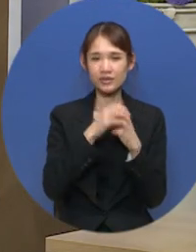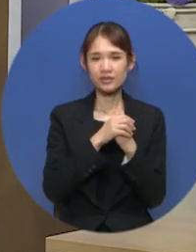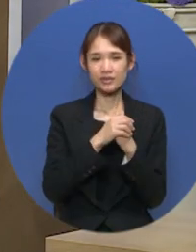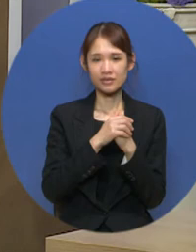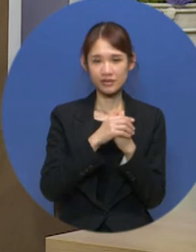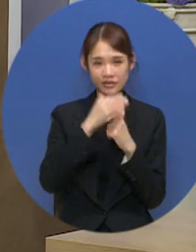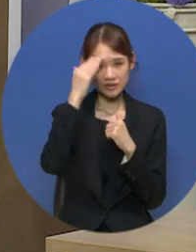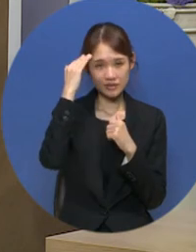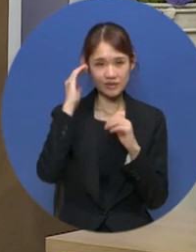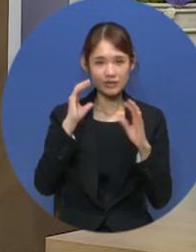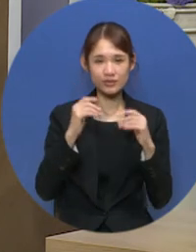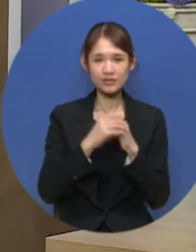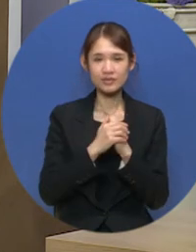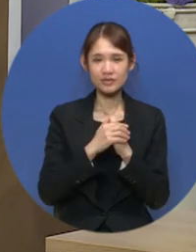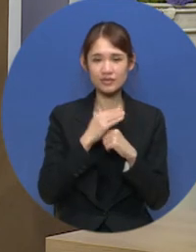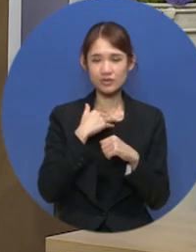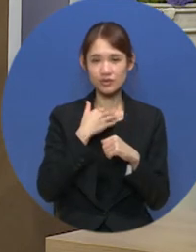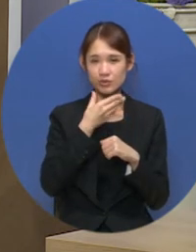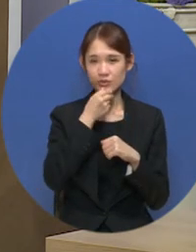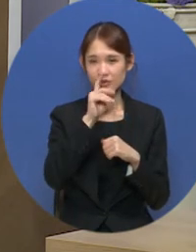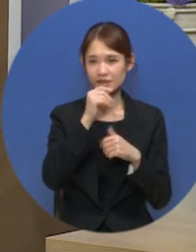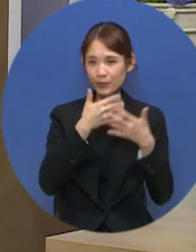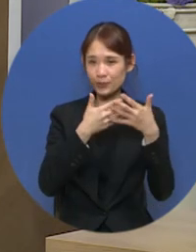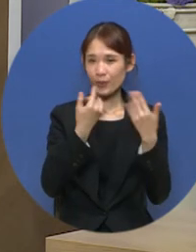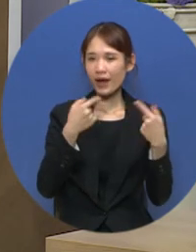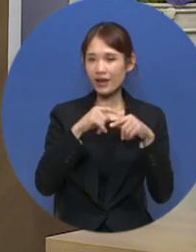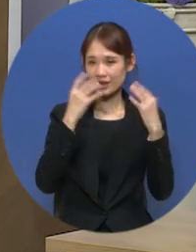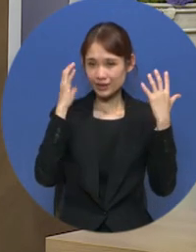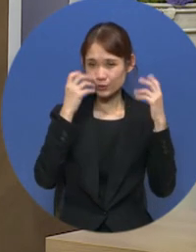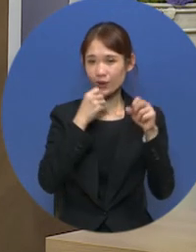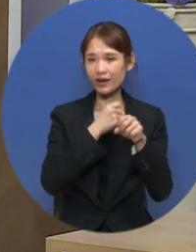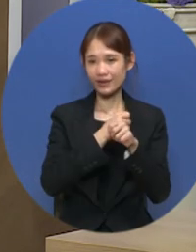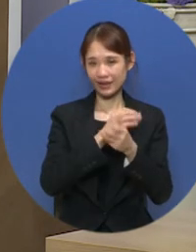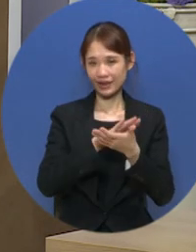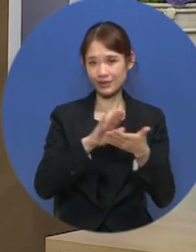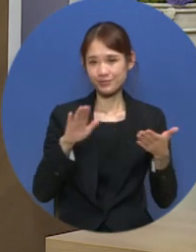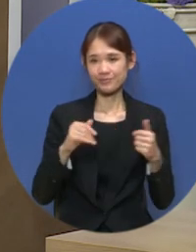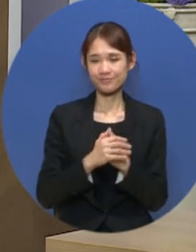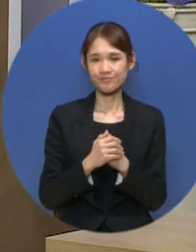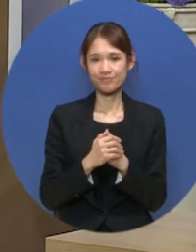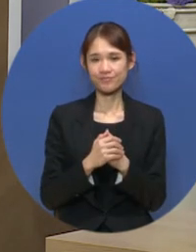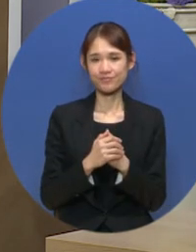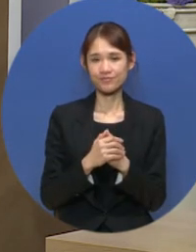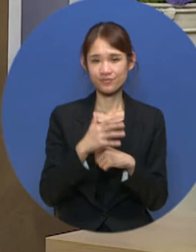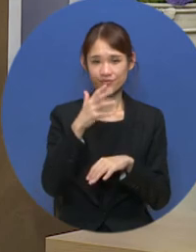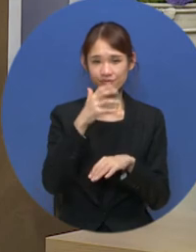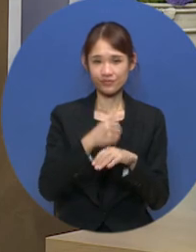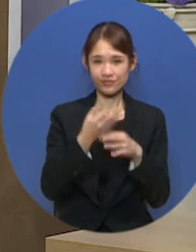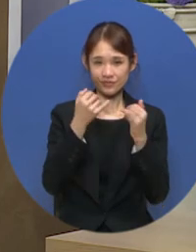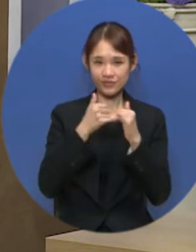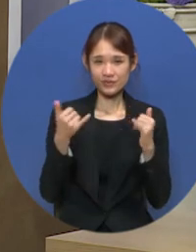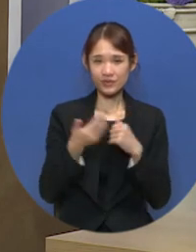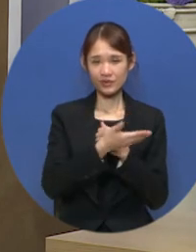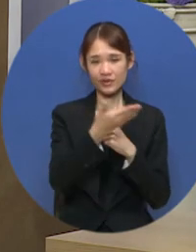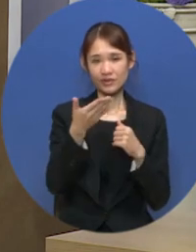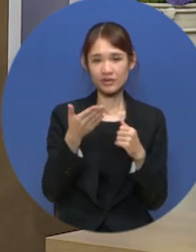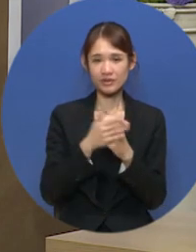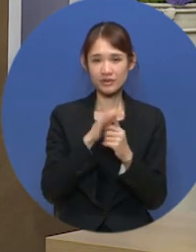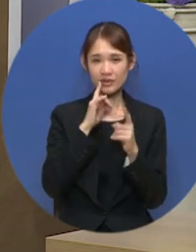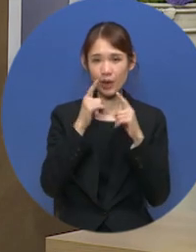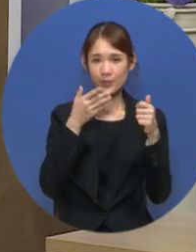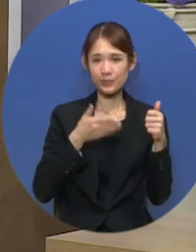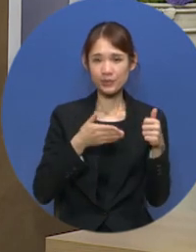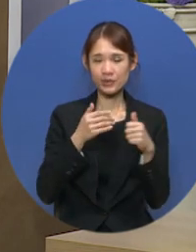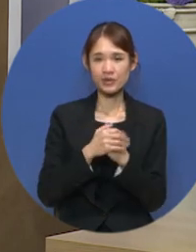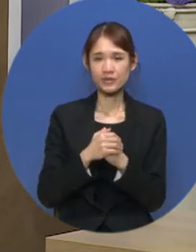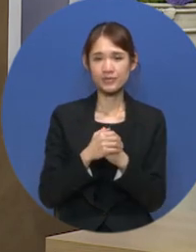네, 아주 대한민국 대표로 저희 복지TV도 함께 응원하도록 하겠습니다. 네, 그럼 이제 마지막으로 시청자분들께 한